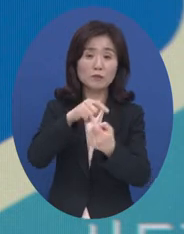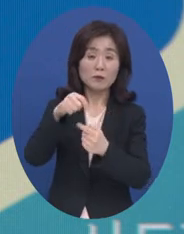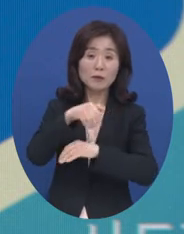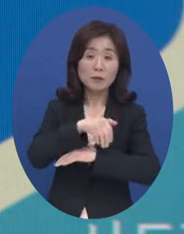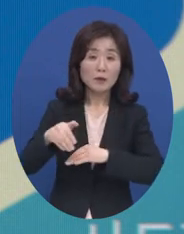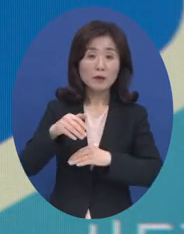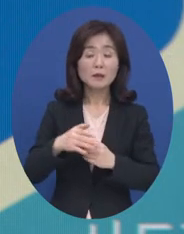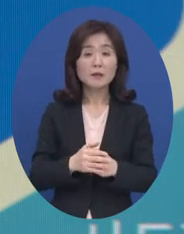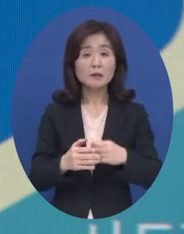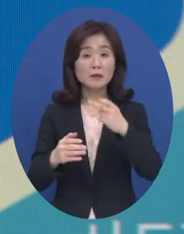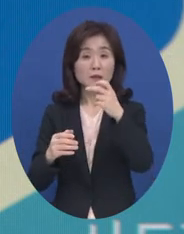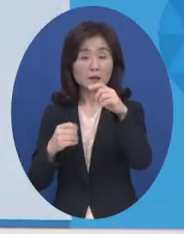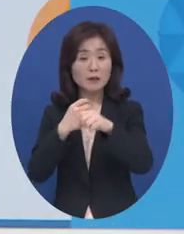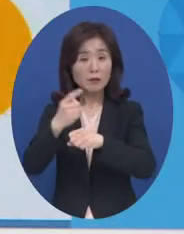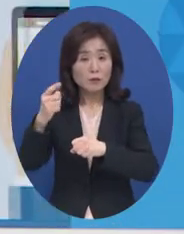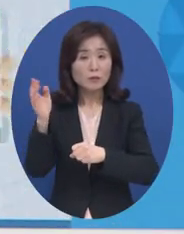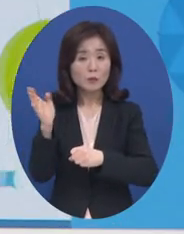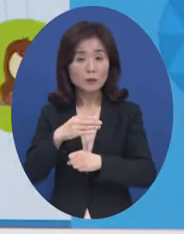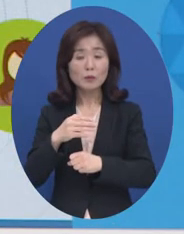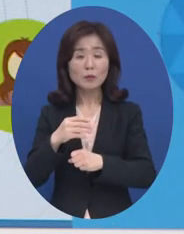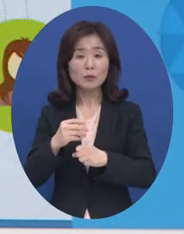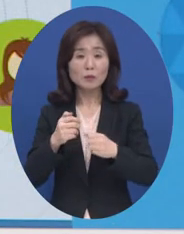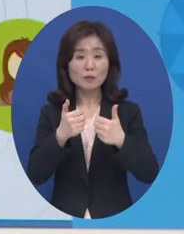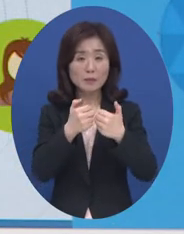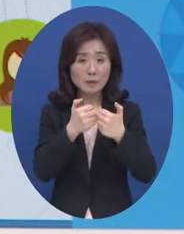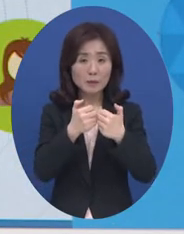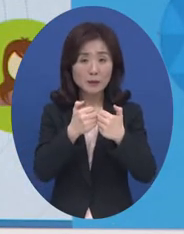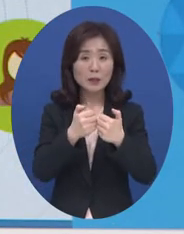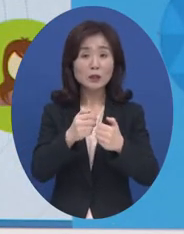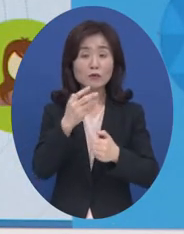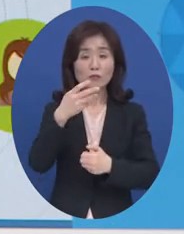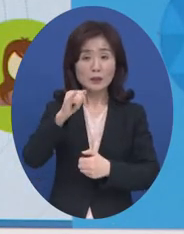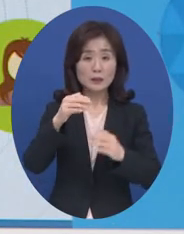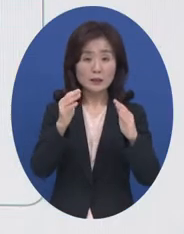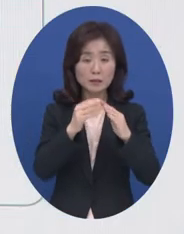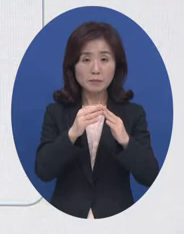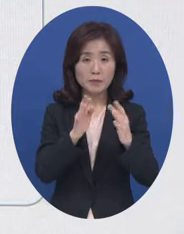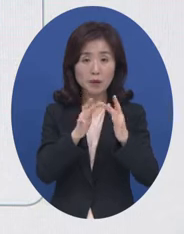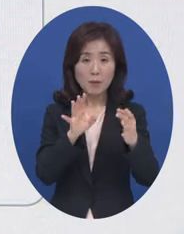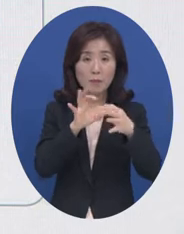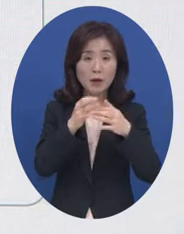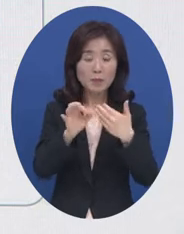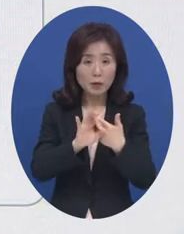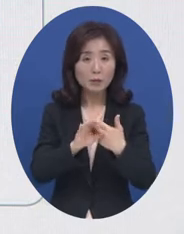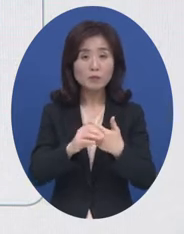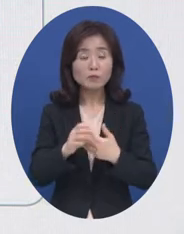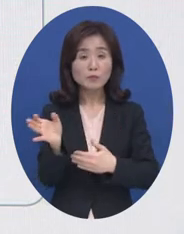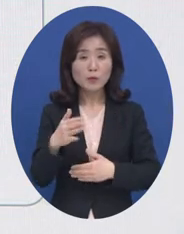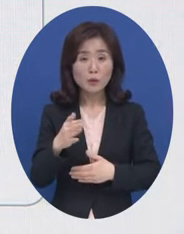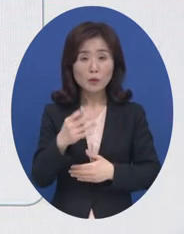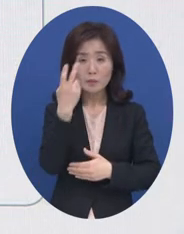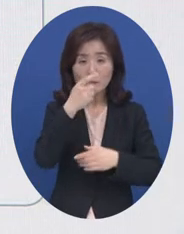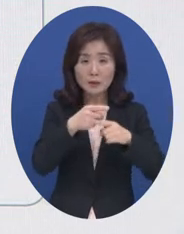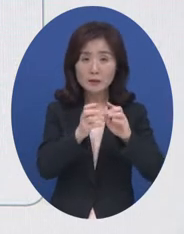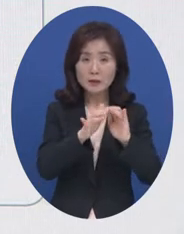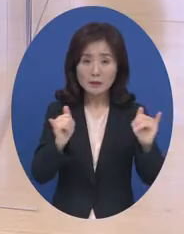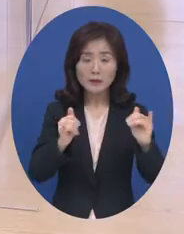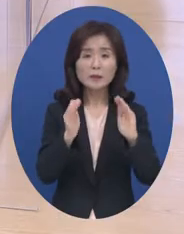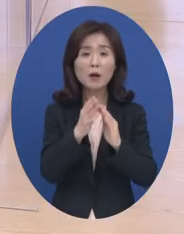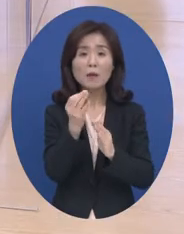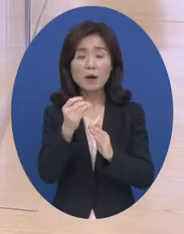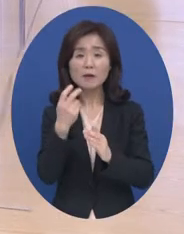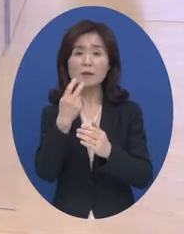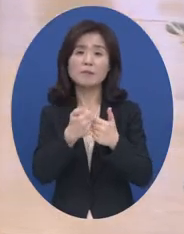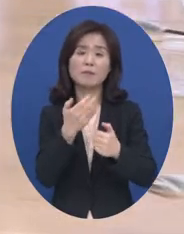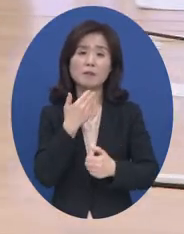다음달 부터 깡통전세 피해 예방 상담센터 누리집에서 척하면 무료로 감정평가사의 게 주택가격 상담을 받을 수 있습니다